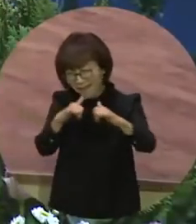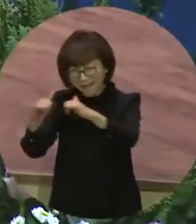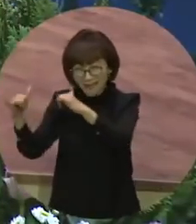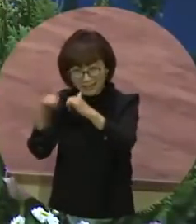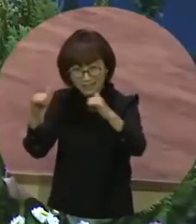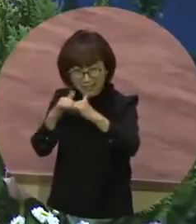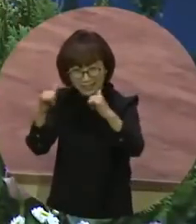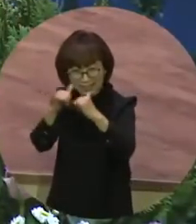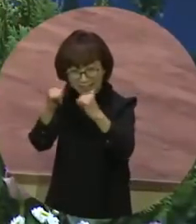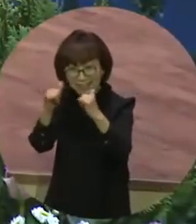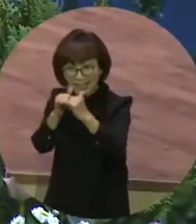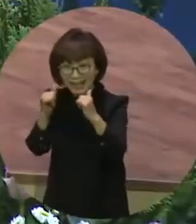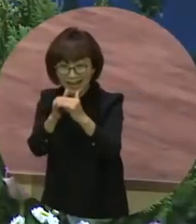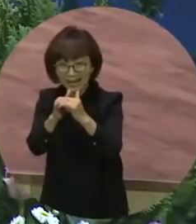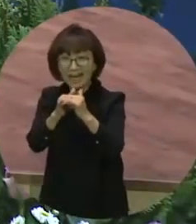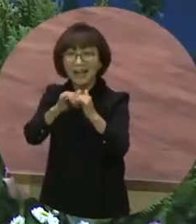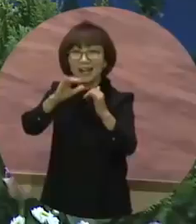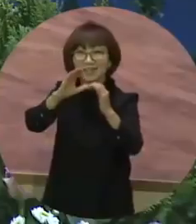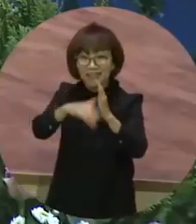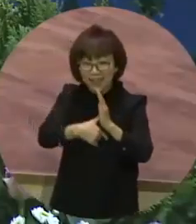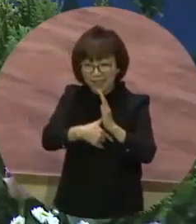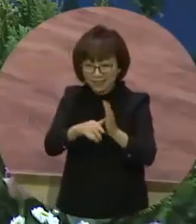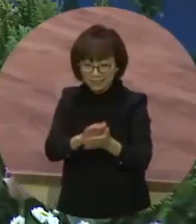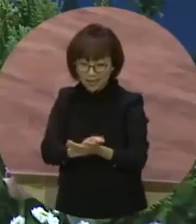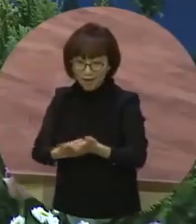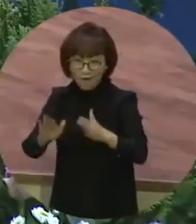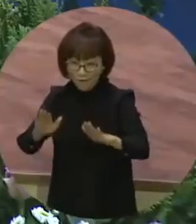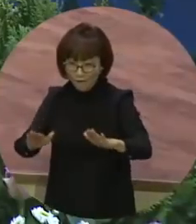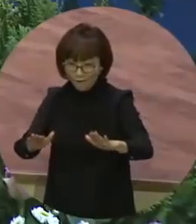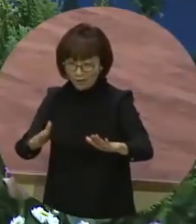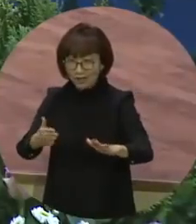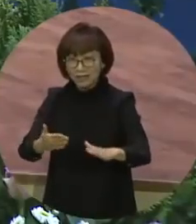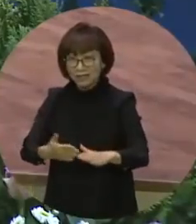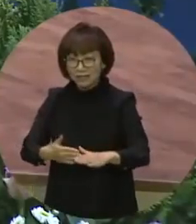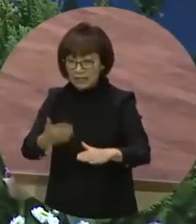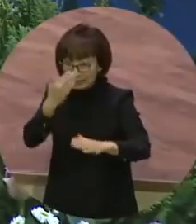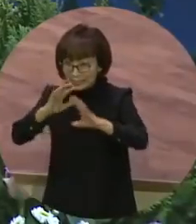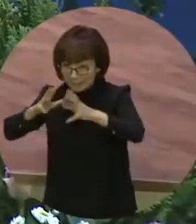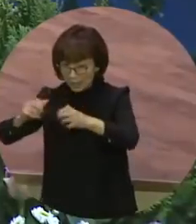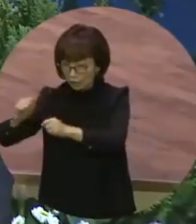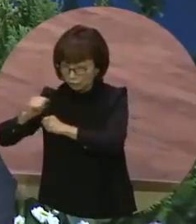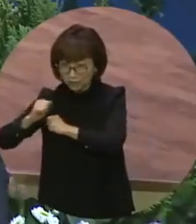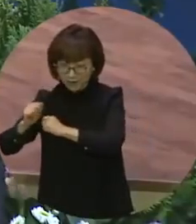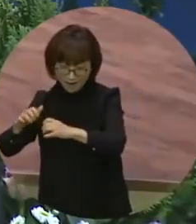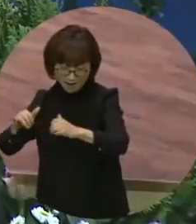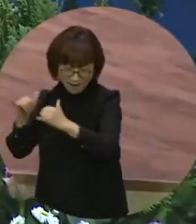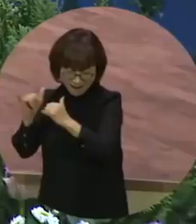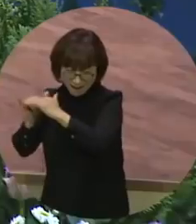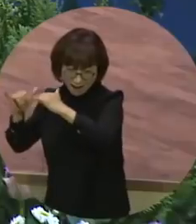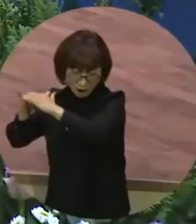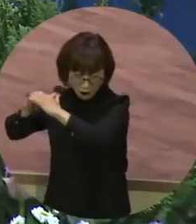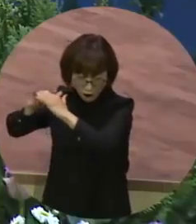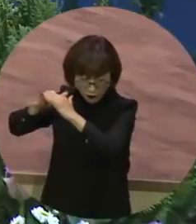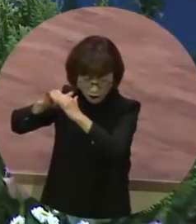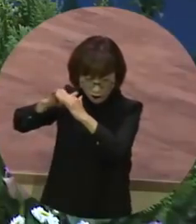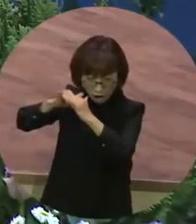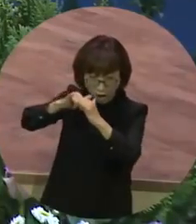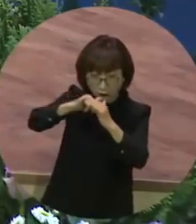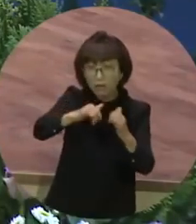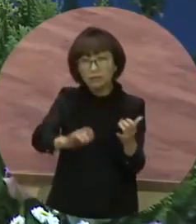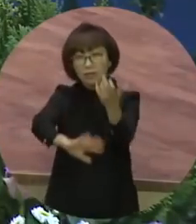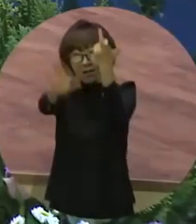막 이제 여호수아 군대가 이스라엘이 막 이기기 시작했단 말이에요. 아말렉 이기 시작하는데 해가 질란단 말이에요.